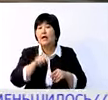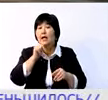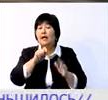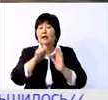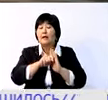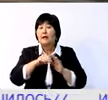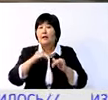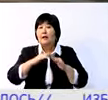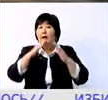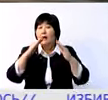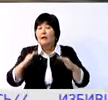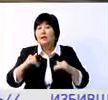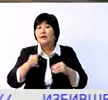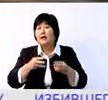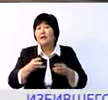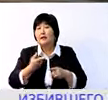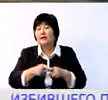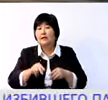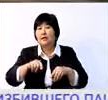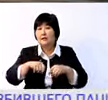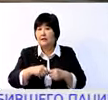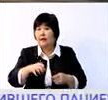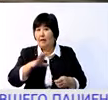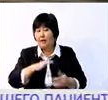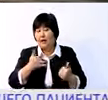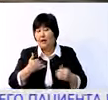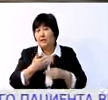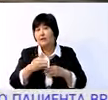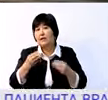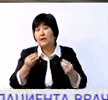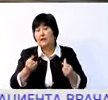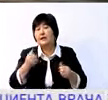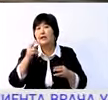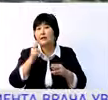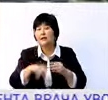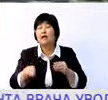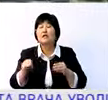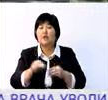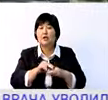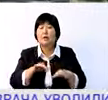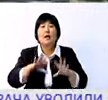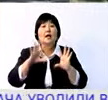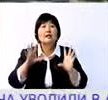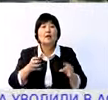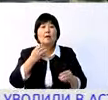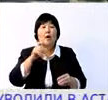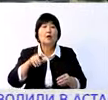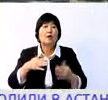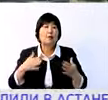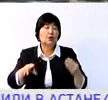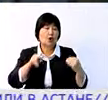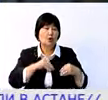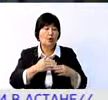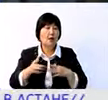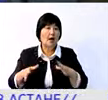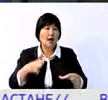при осадках. Крыша в котельном цехе была в неисправном состоянии. Выделены средства. Заканчиваем ремонт. В целом тепловики провели большую работу